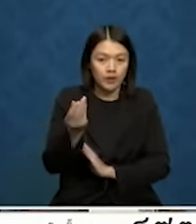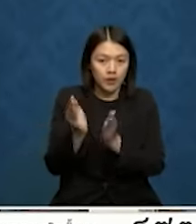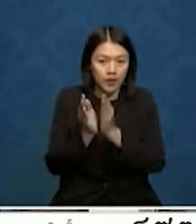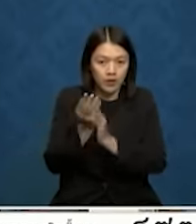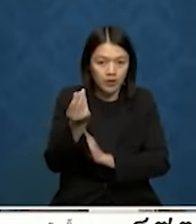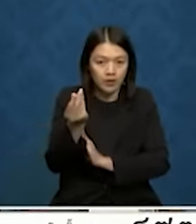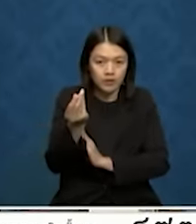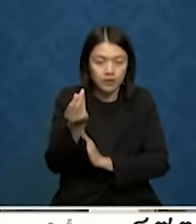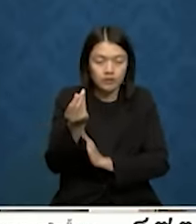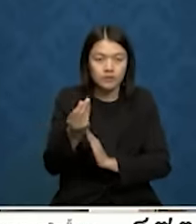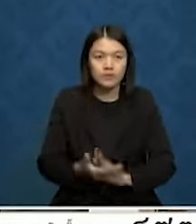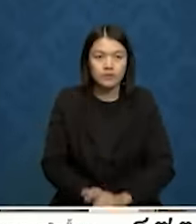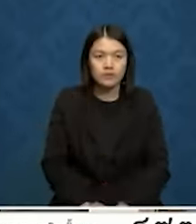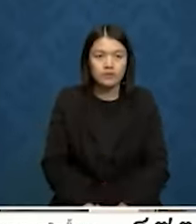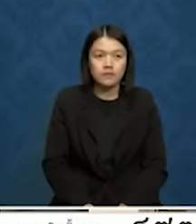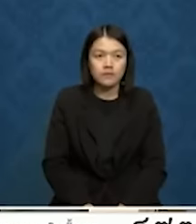ครับ